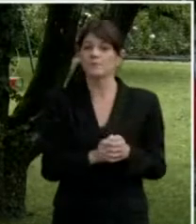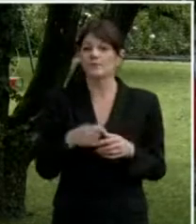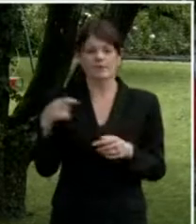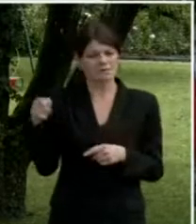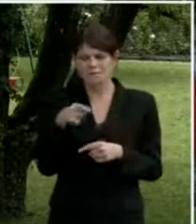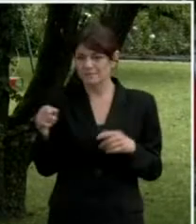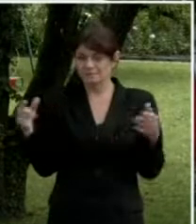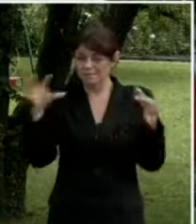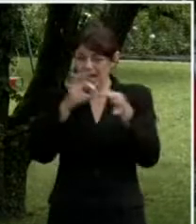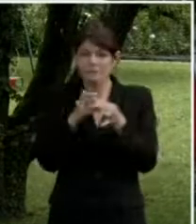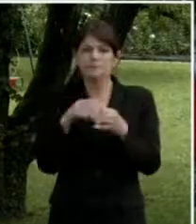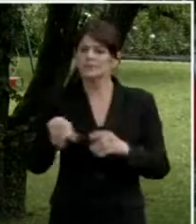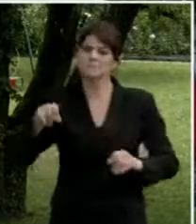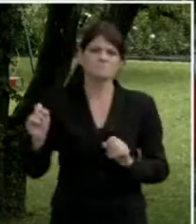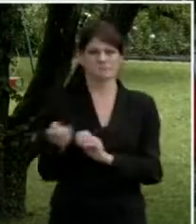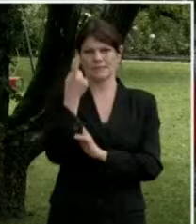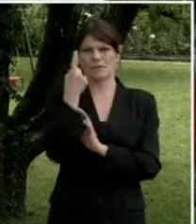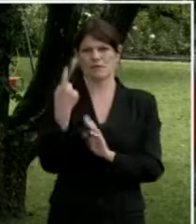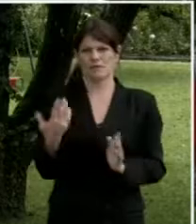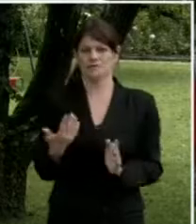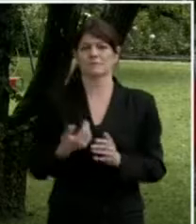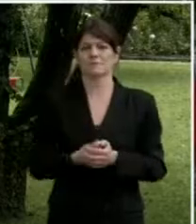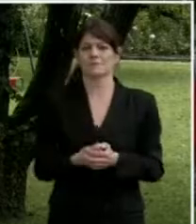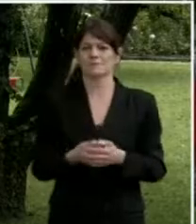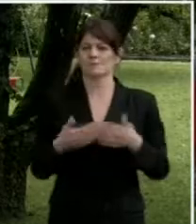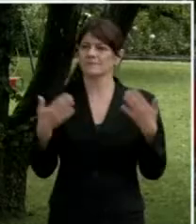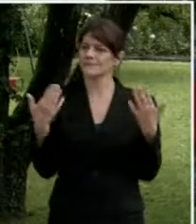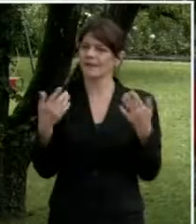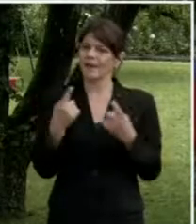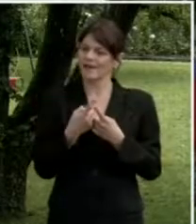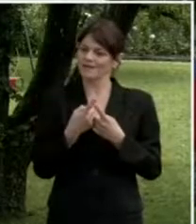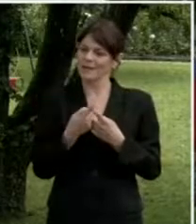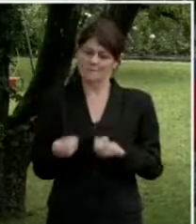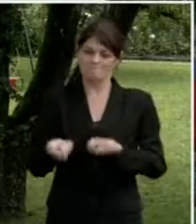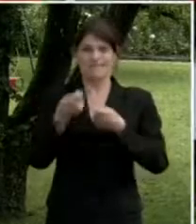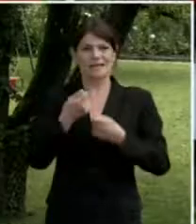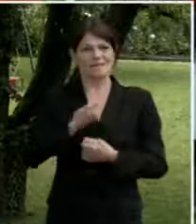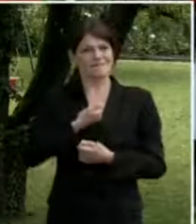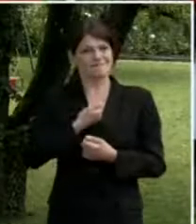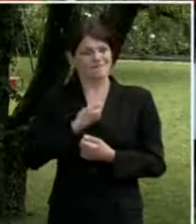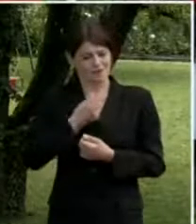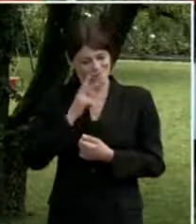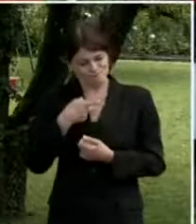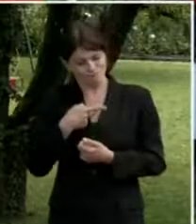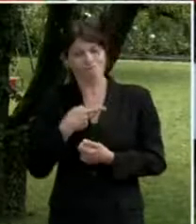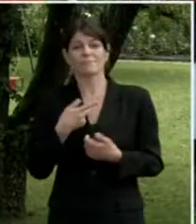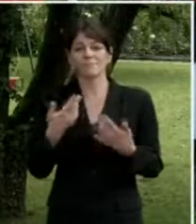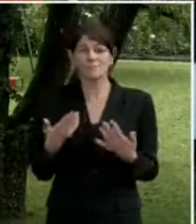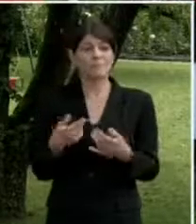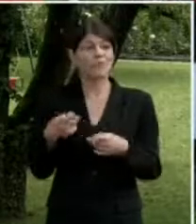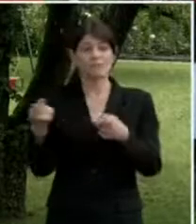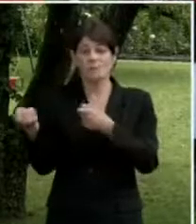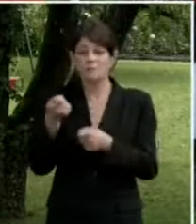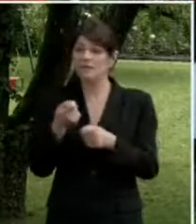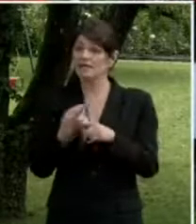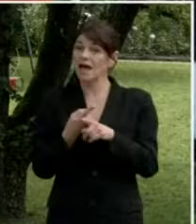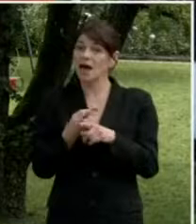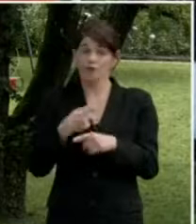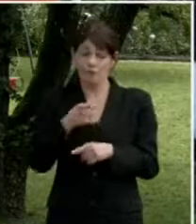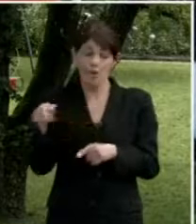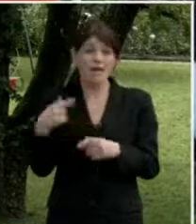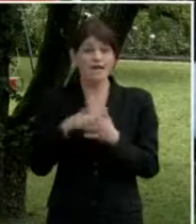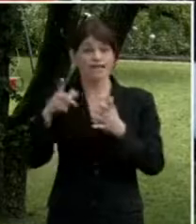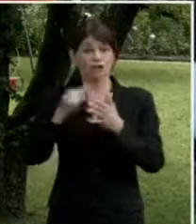etwas ganz Besonderes dar. Etwas Identitätsstiftendes. Etwas, das uns Liechtensteinerinnen